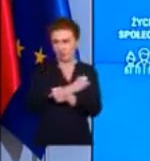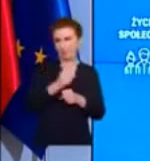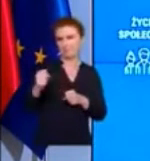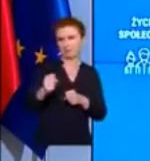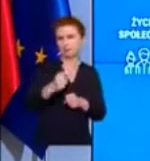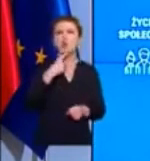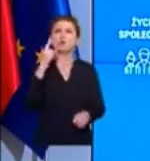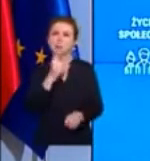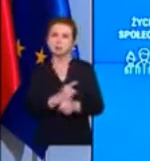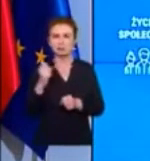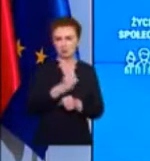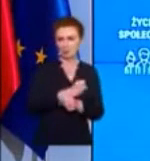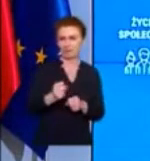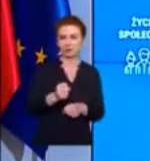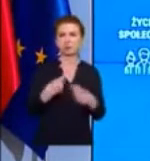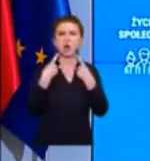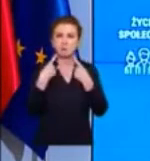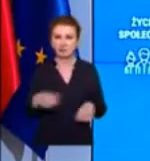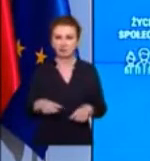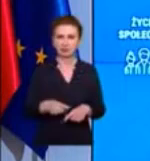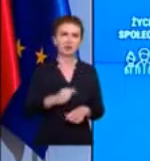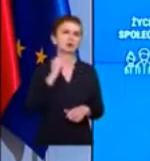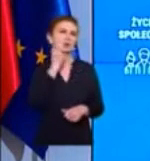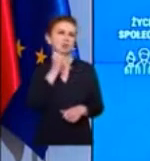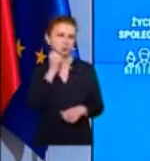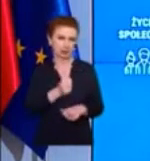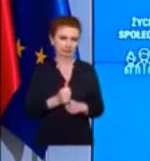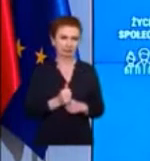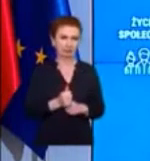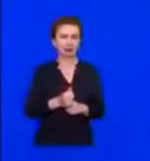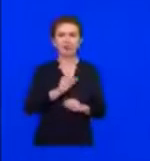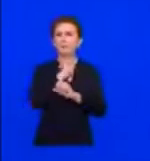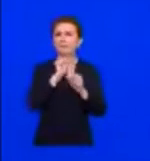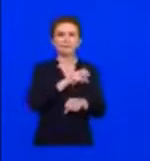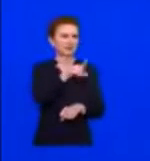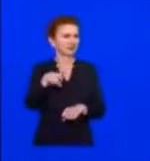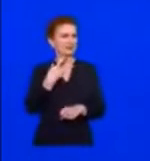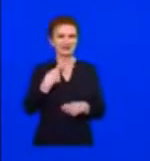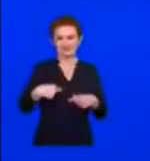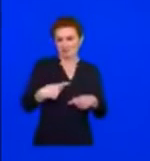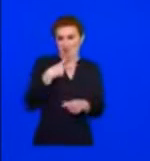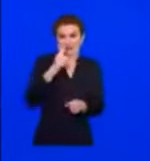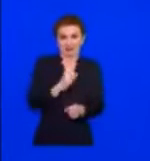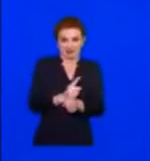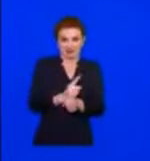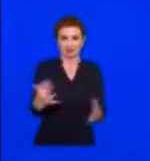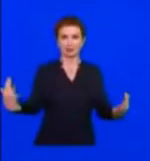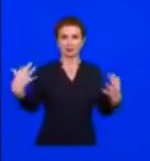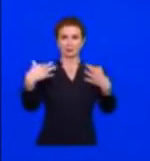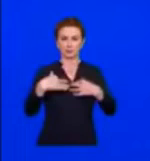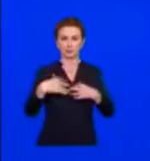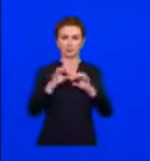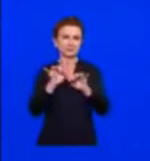które podejmujemy codziennie z każdą chwilą. Nikt z nas nie decydował o nadejściu tej pandemii, ale od nas wszystkich